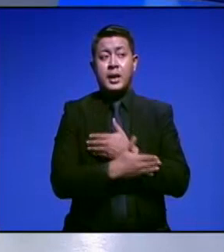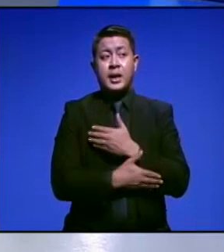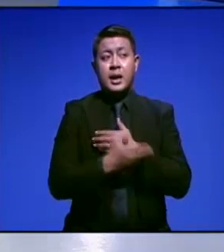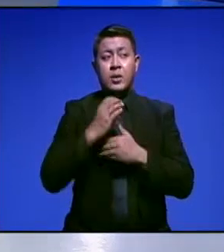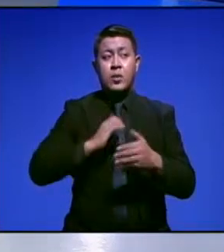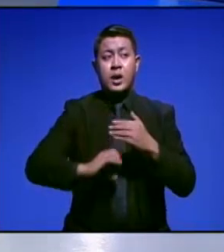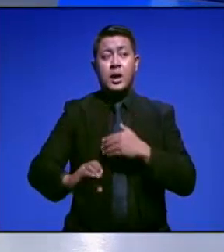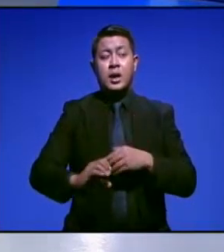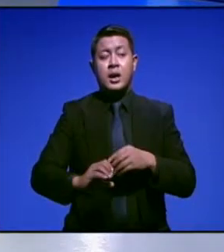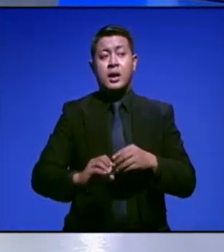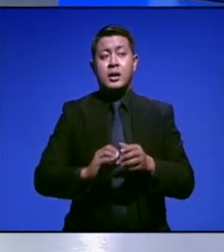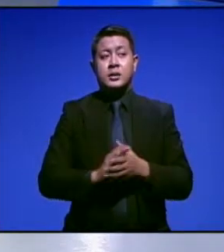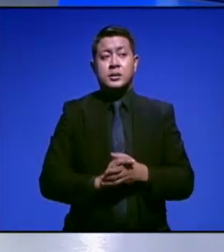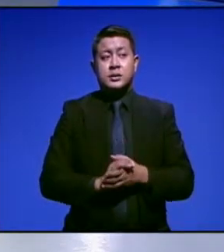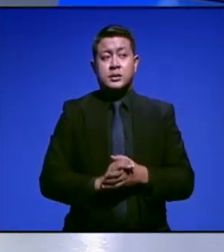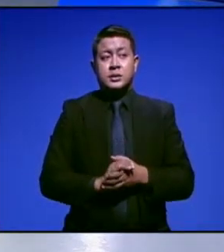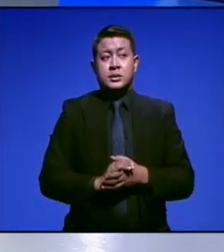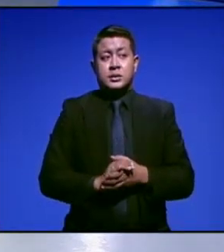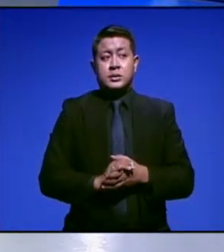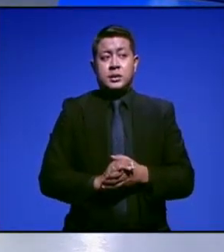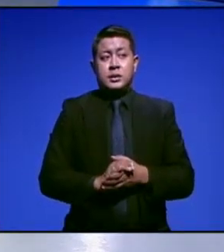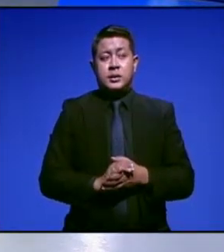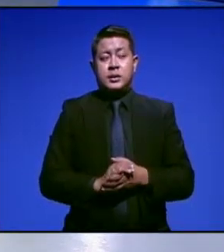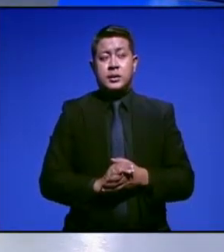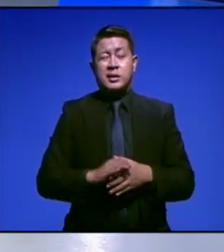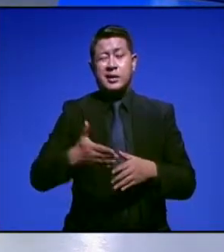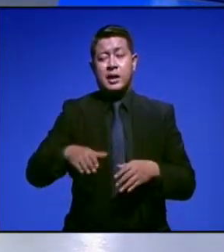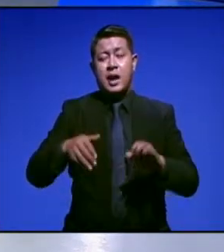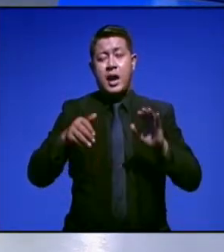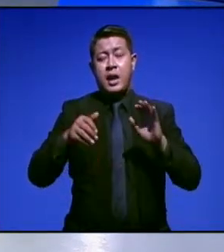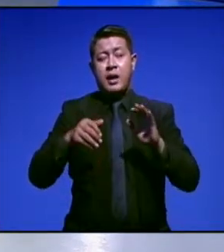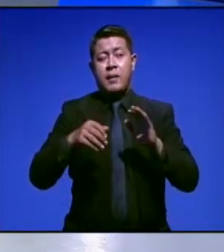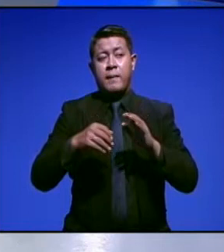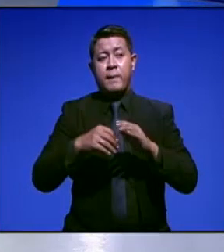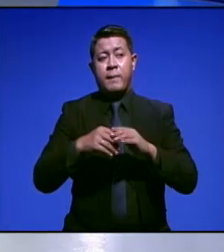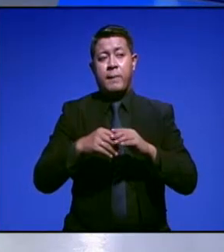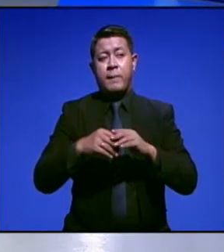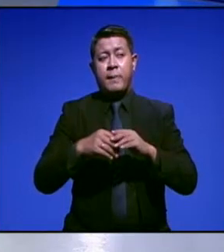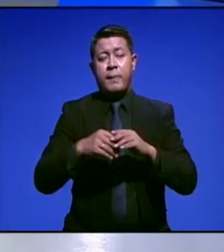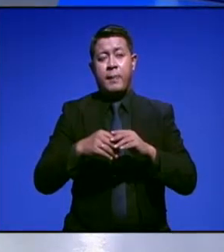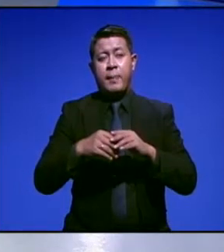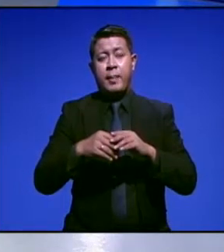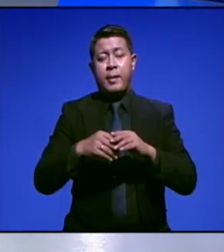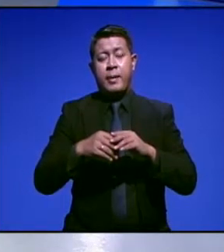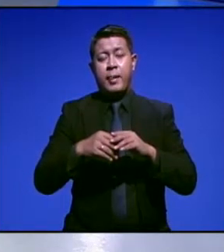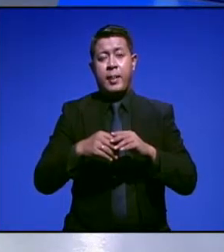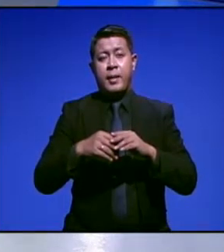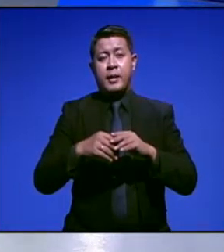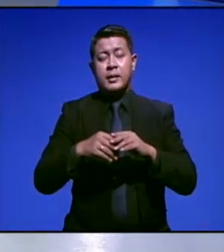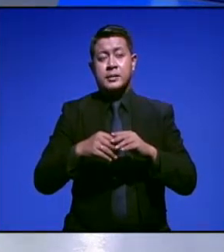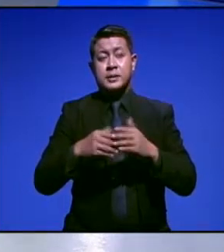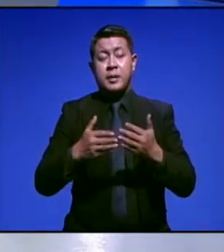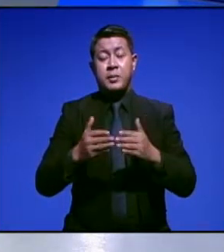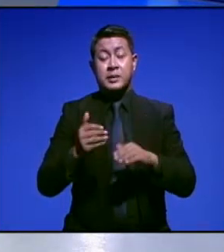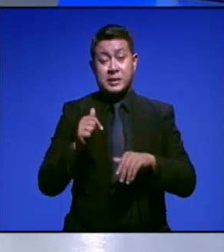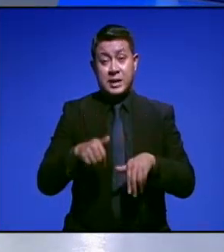kita mengeluarkan dua setengah persen anggaran dari PDB atau sekitar 436 koma satu Triliun Rupiah